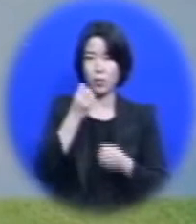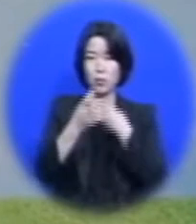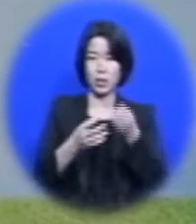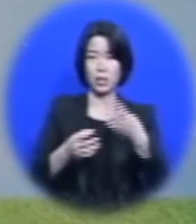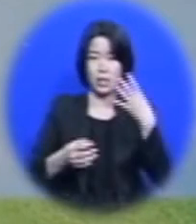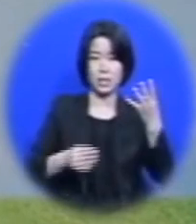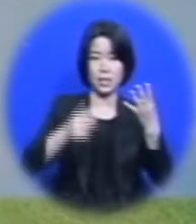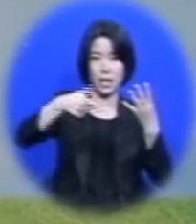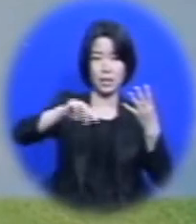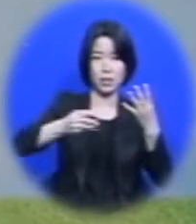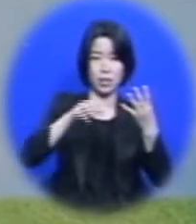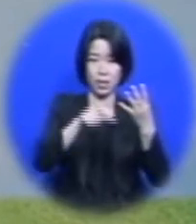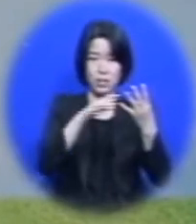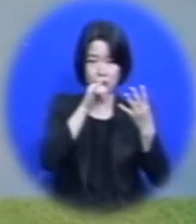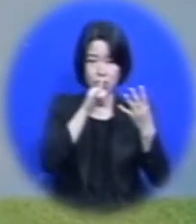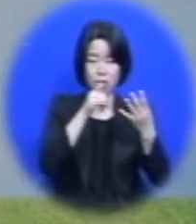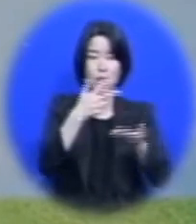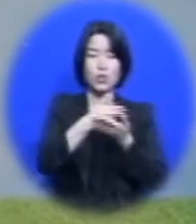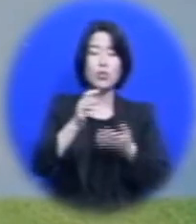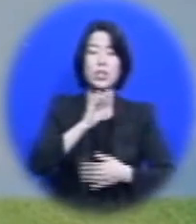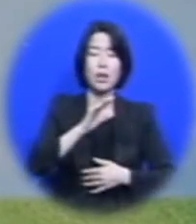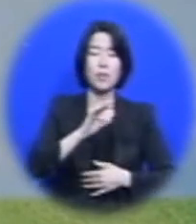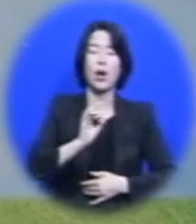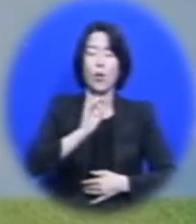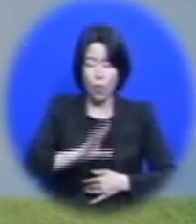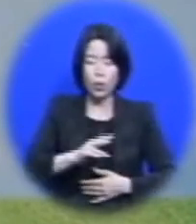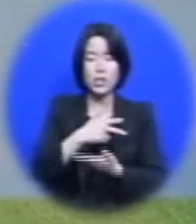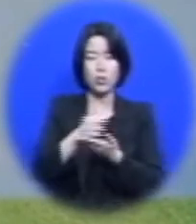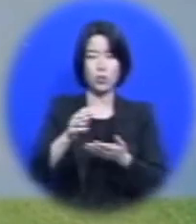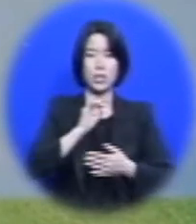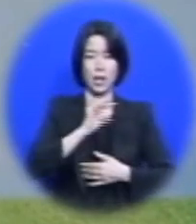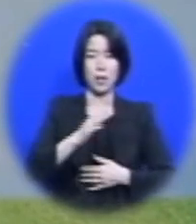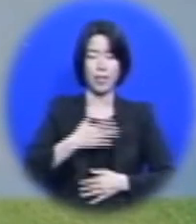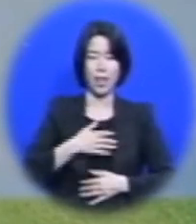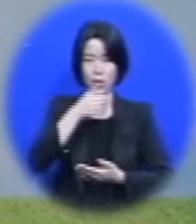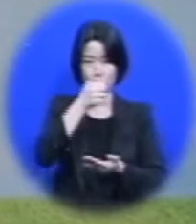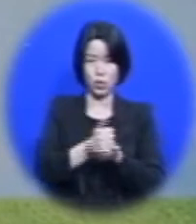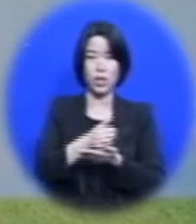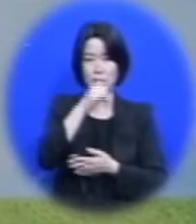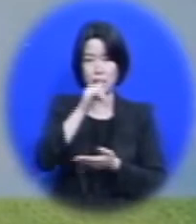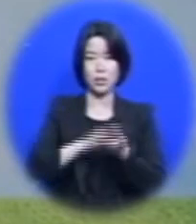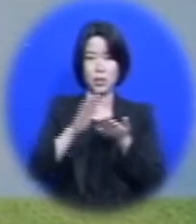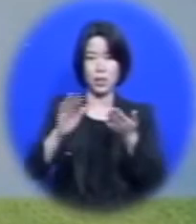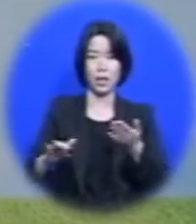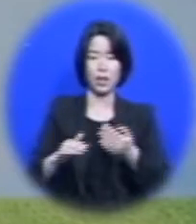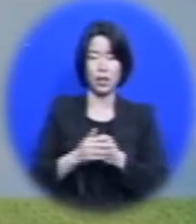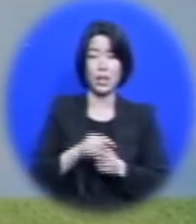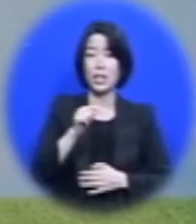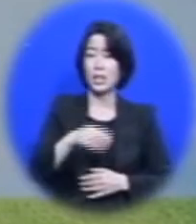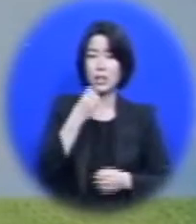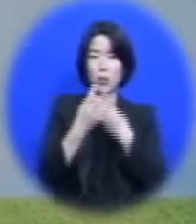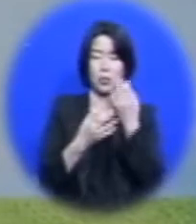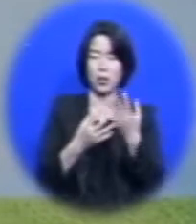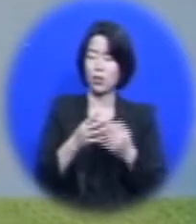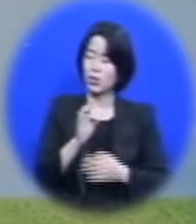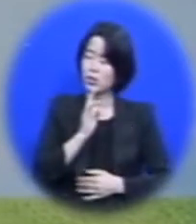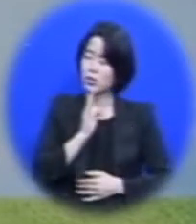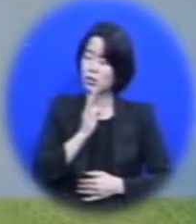합니다. 주님께만, 오직 주님께만 나는 죄를 지었습니다. 이 고백은 아주